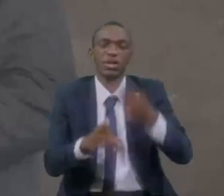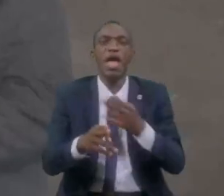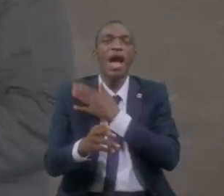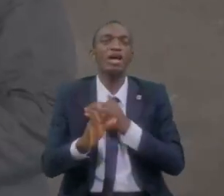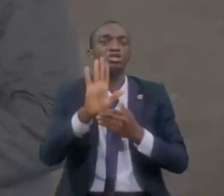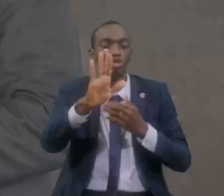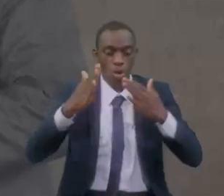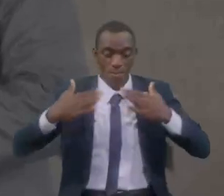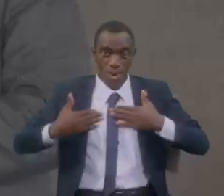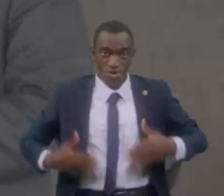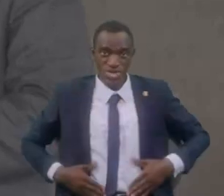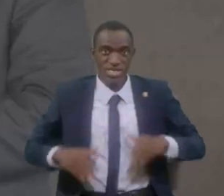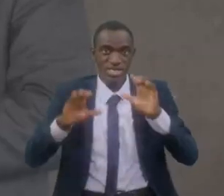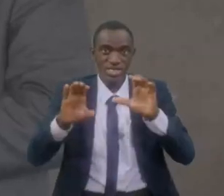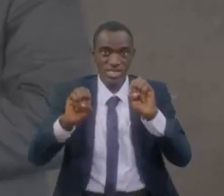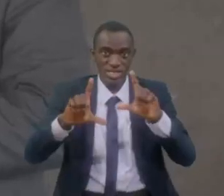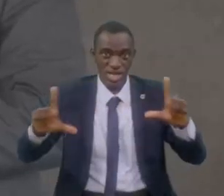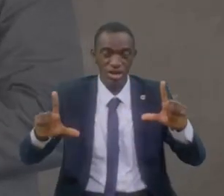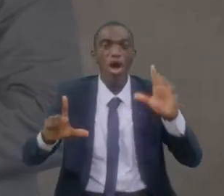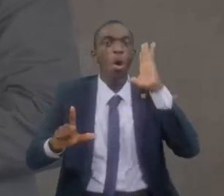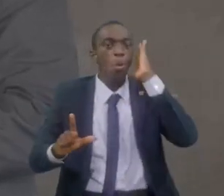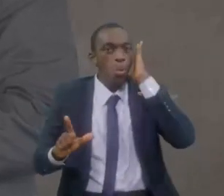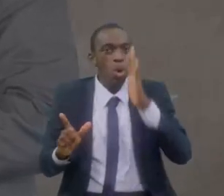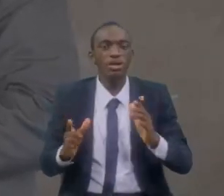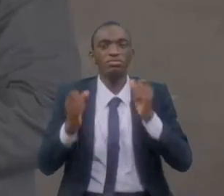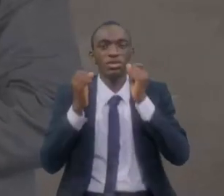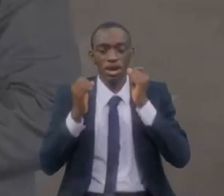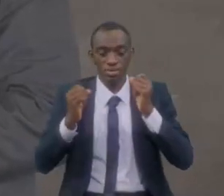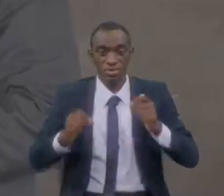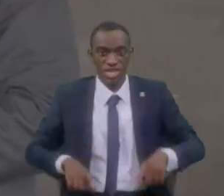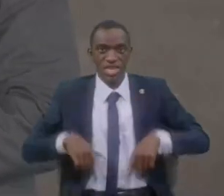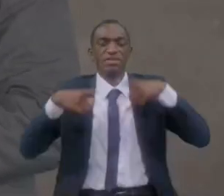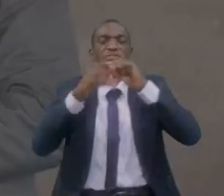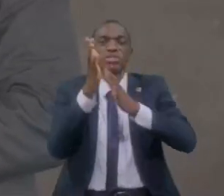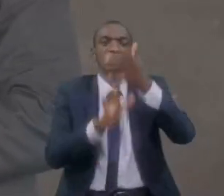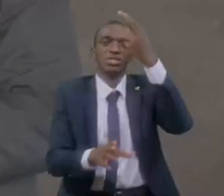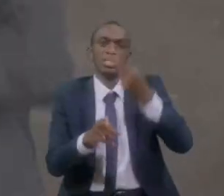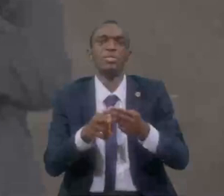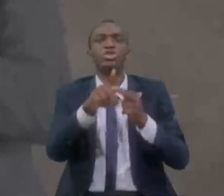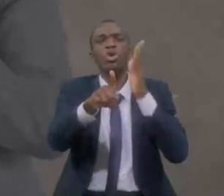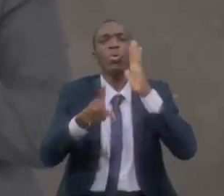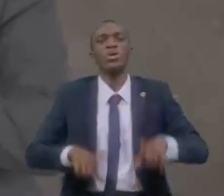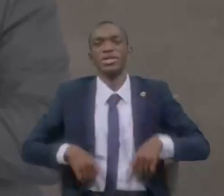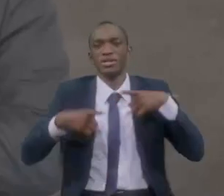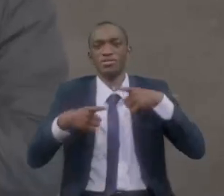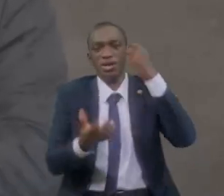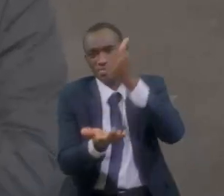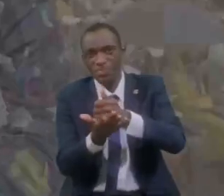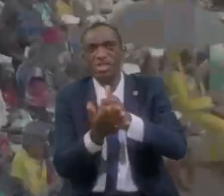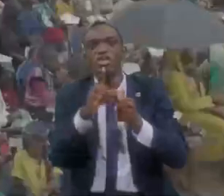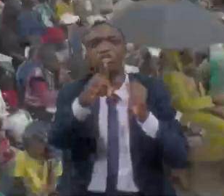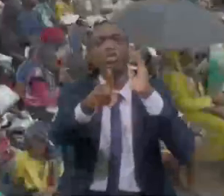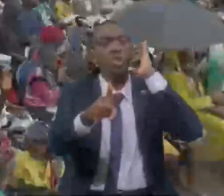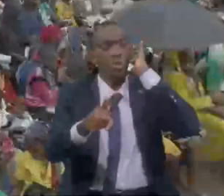Et tes cellules corporelles reprendront vie. Tu vivras. Il dit,